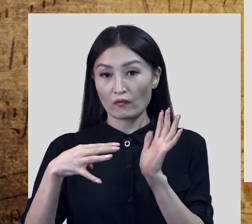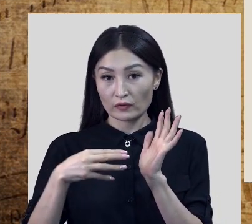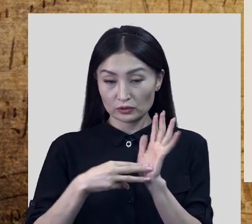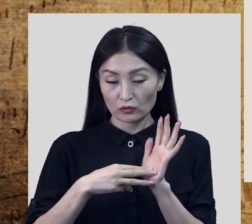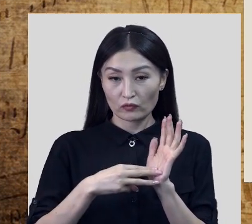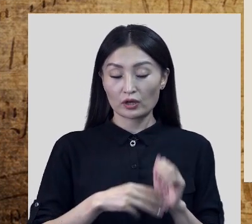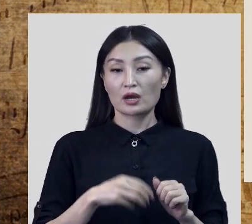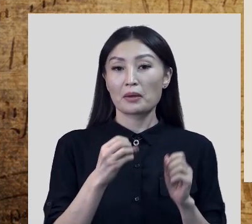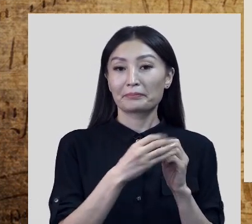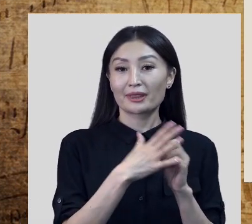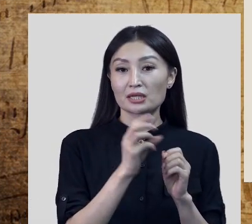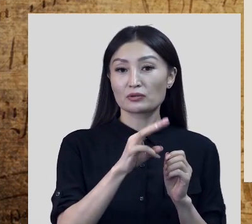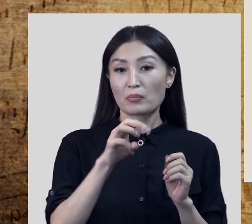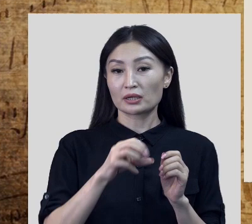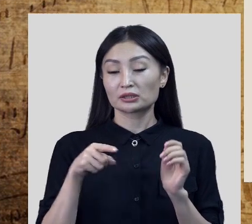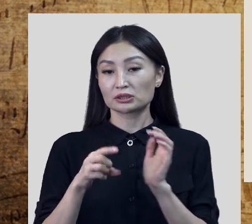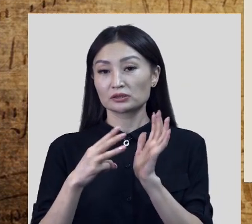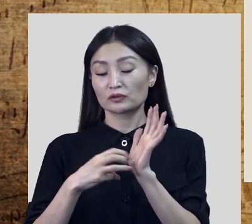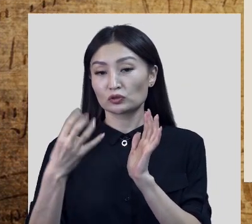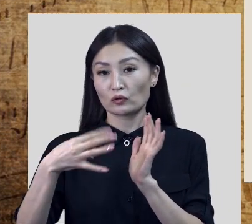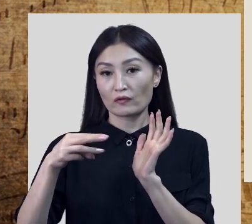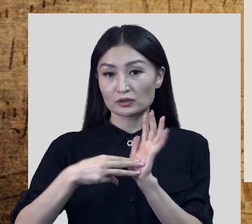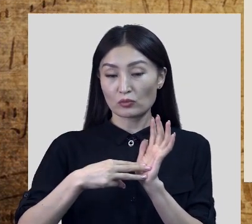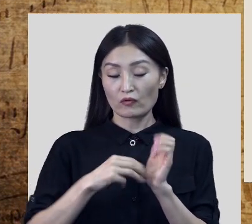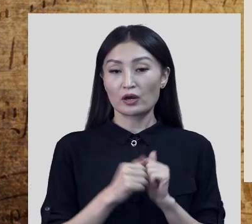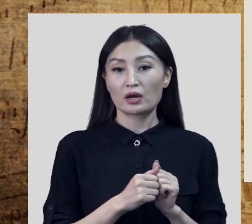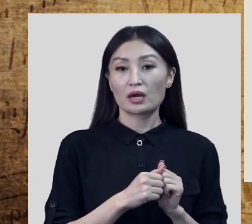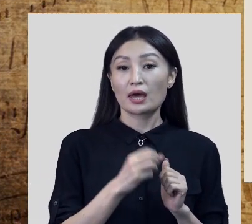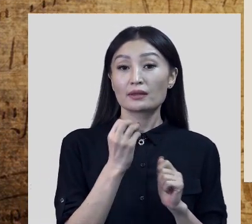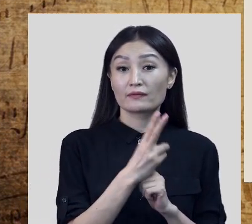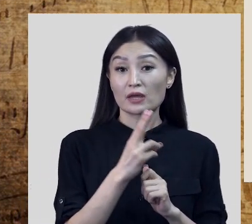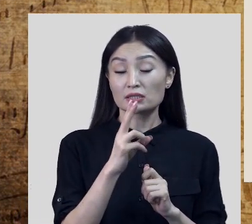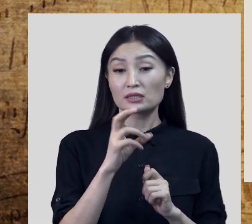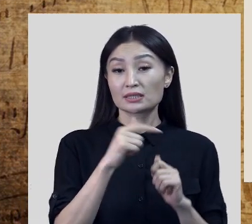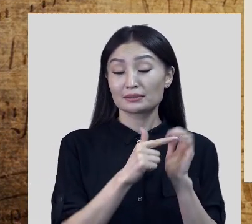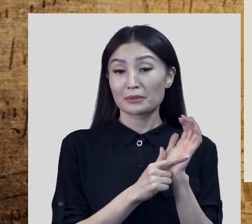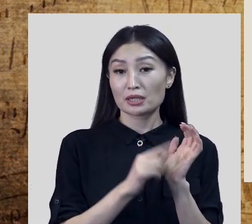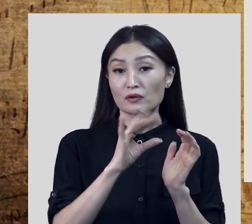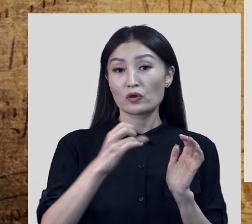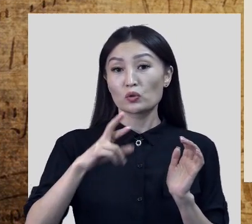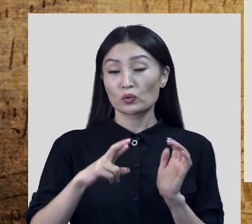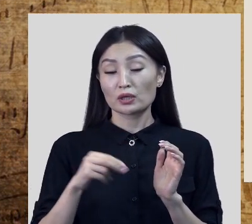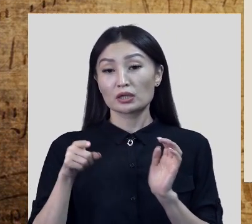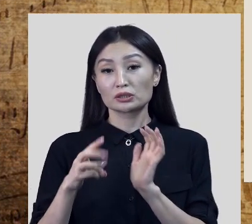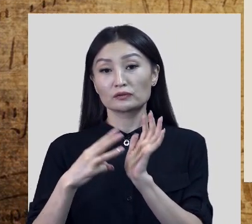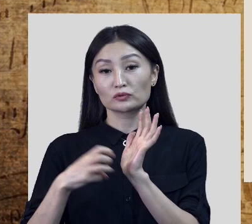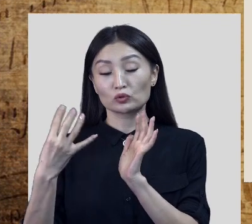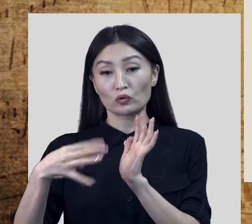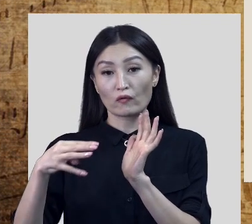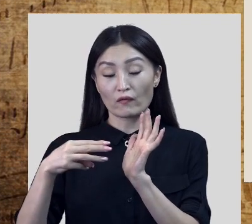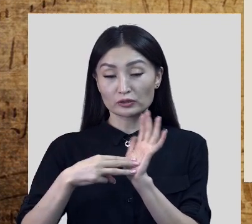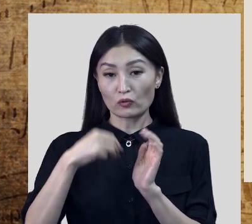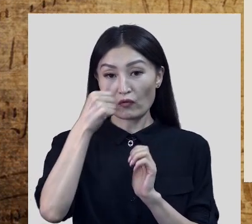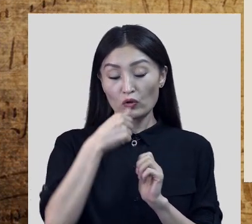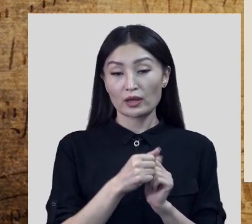года 15 марта 1848 года 12 18 июня 1848